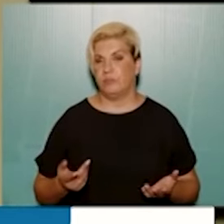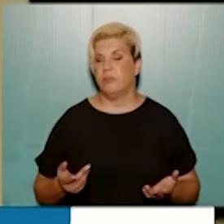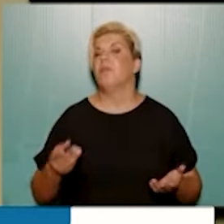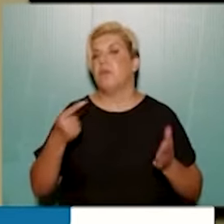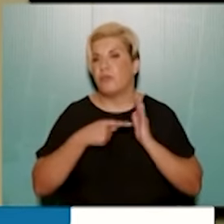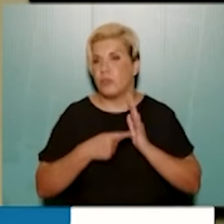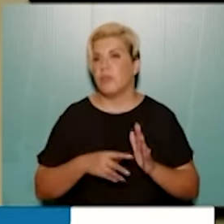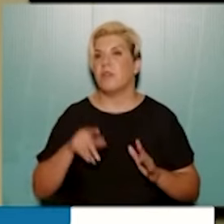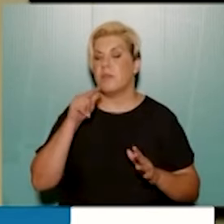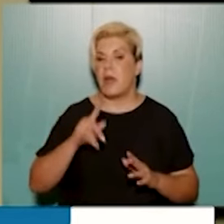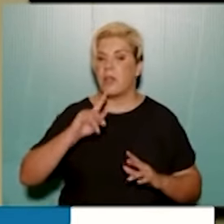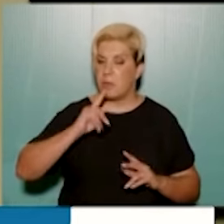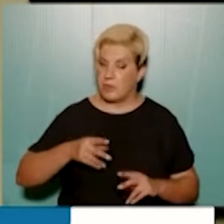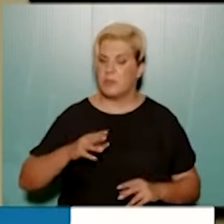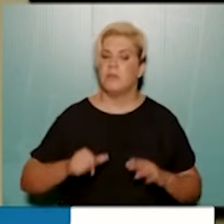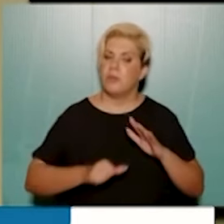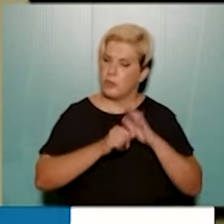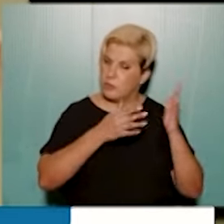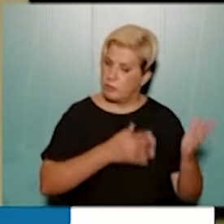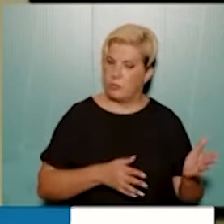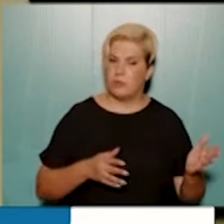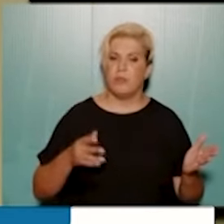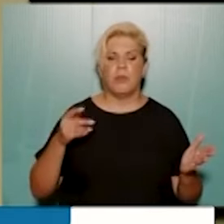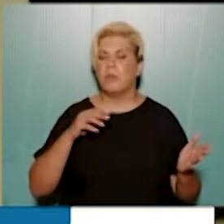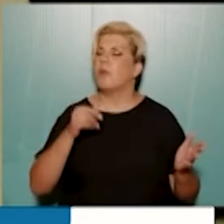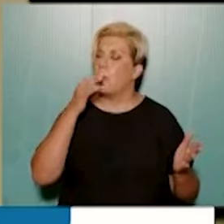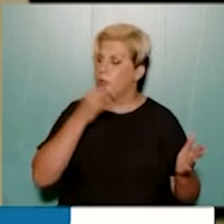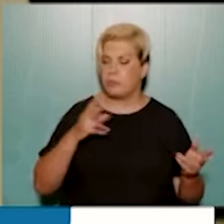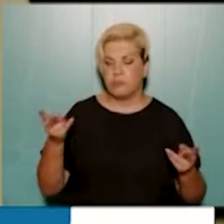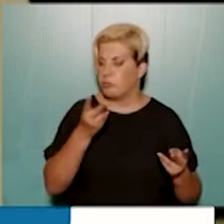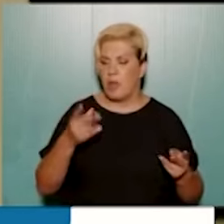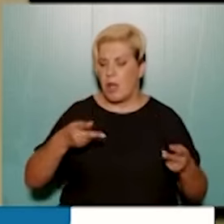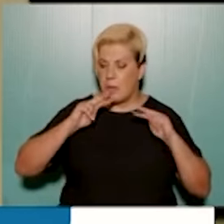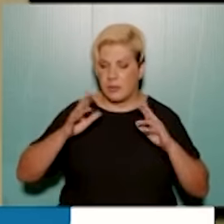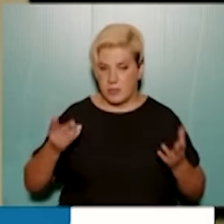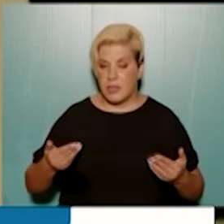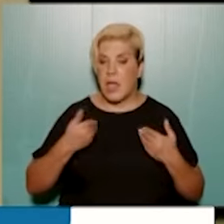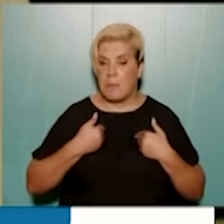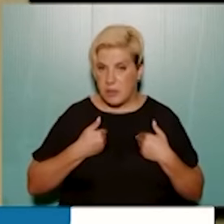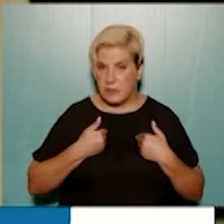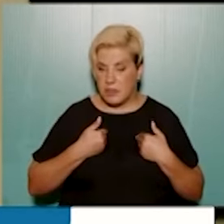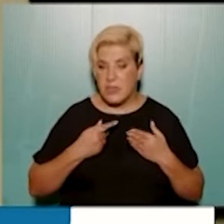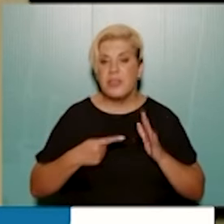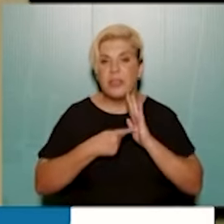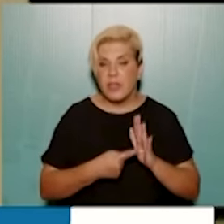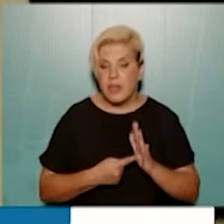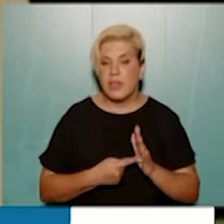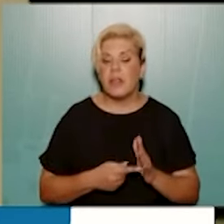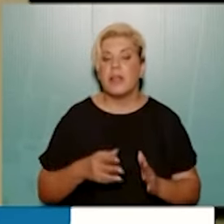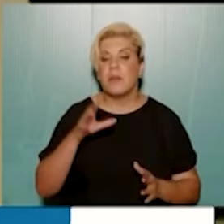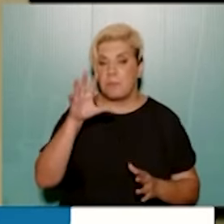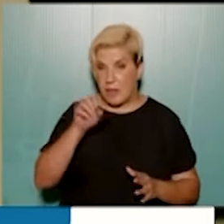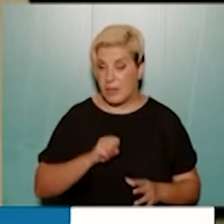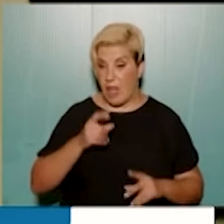Ότι θα απαντήσετε άμα θέλετε, κύριε Πρόεδρε. Απάντησε ο κύριο Δήμαρχο, ο κύριο Πρόεδρο, κύριε Δέο, όποιο θέλει να απαντήσει. Αλλά για μα δείχνει ότι παίρνετε